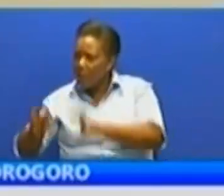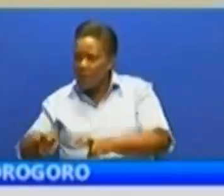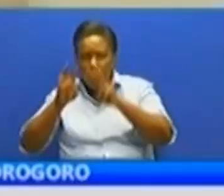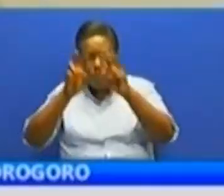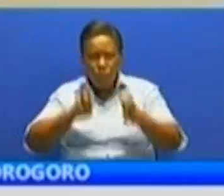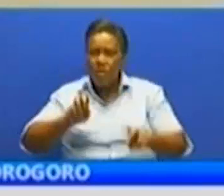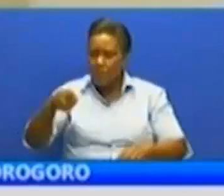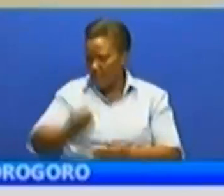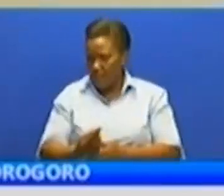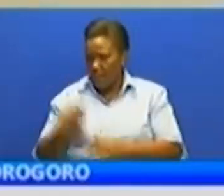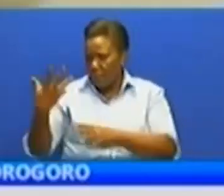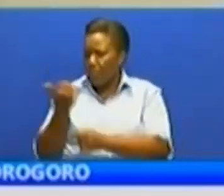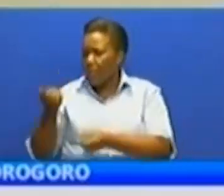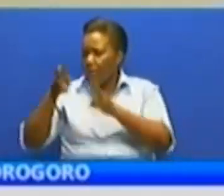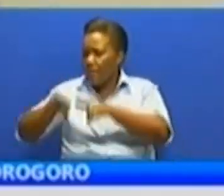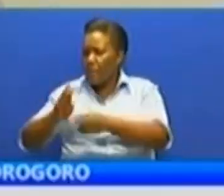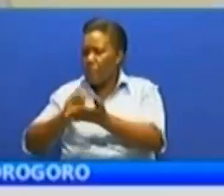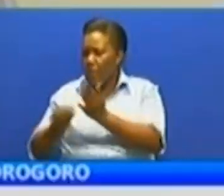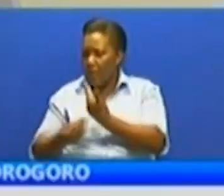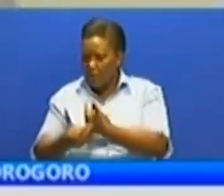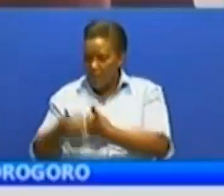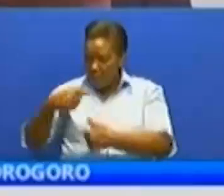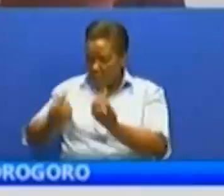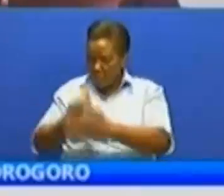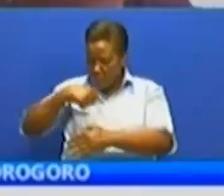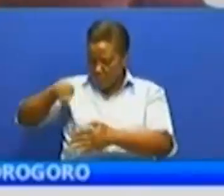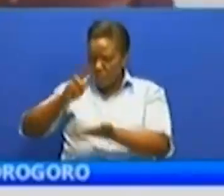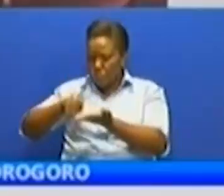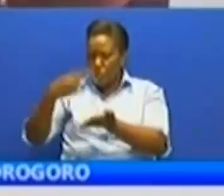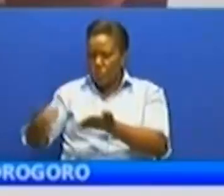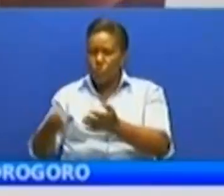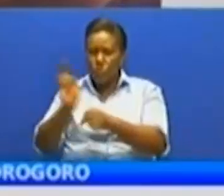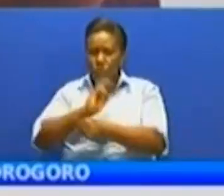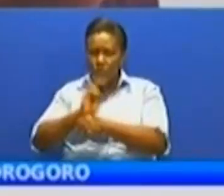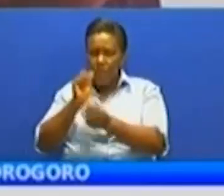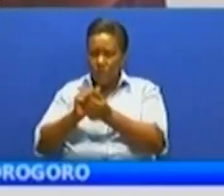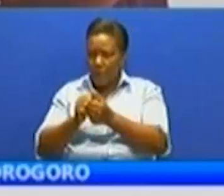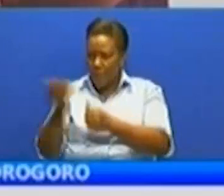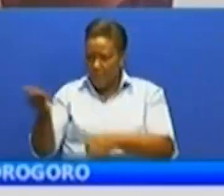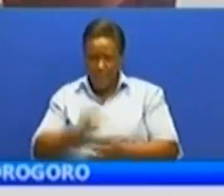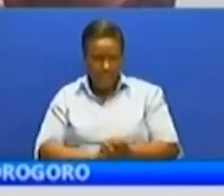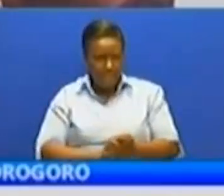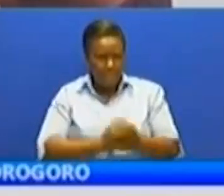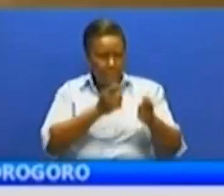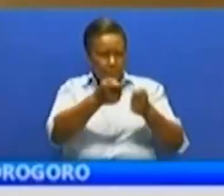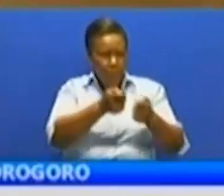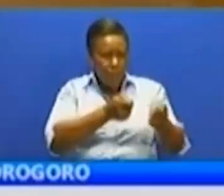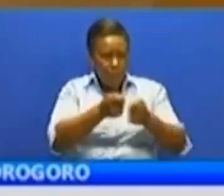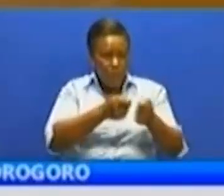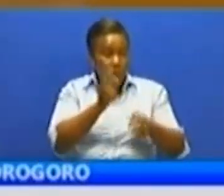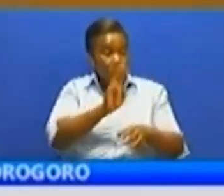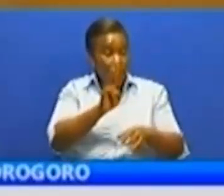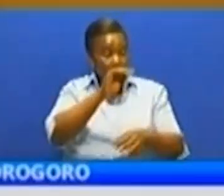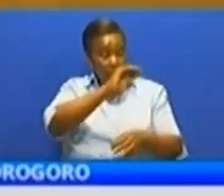ya haya ambayo sisi kama viongozi wote tukishindwa kusimamia. Mkurugenzi wa halmashauri ya wilaya Morogoro Rehema Bwasi